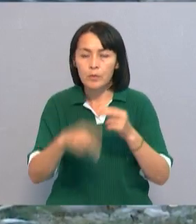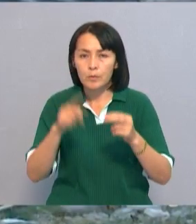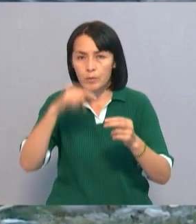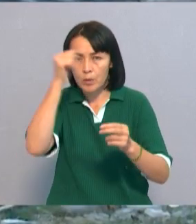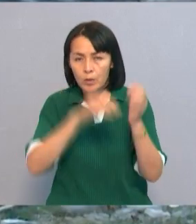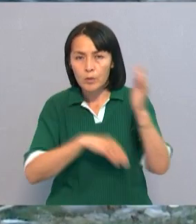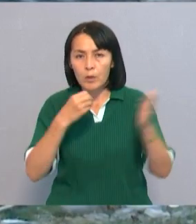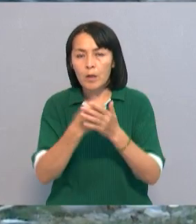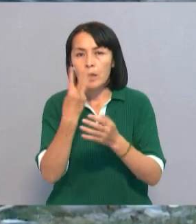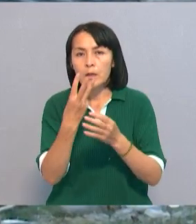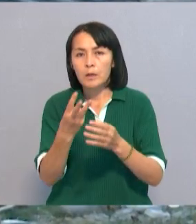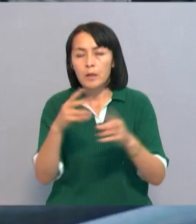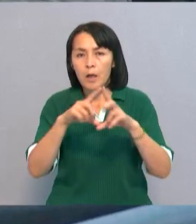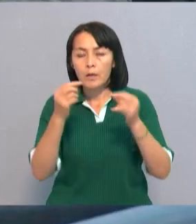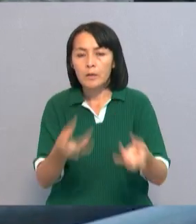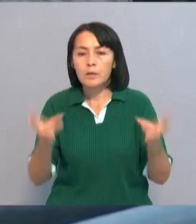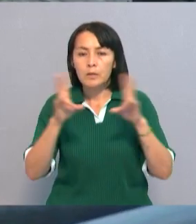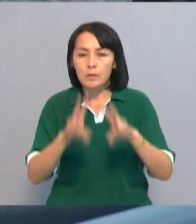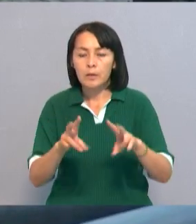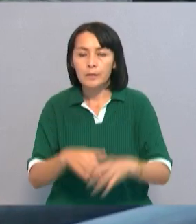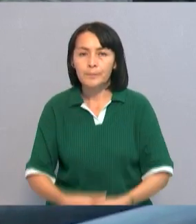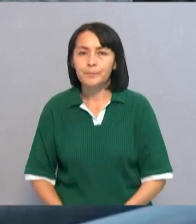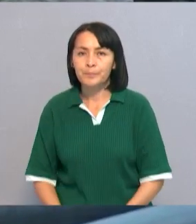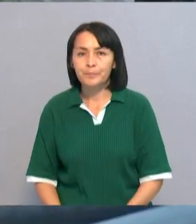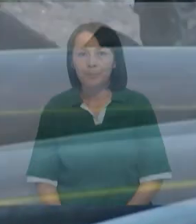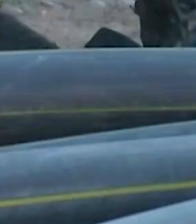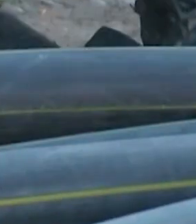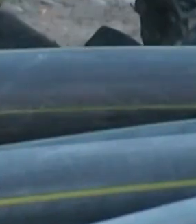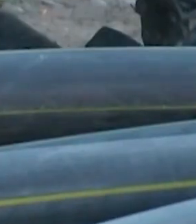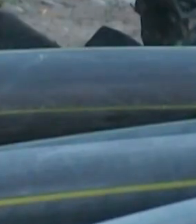года. 3 объекта остаются на следующий год. Нургиса Абдижалилов, Ербол Махашев, новости.